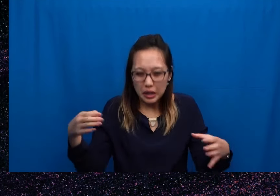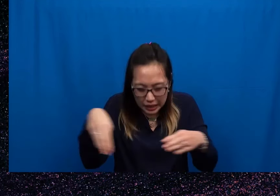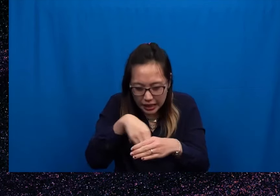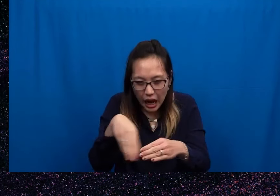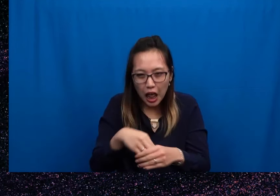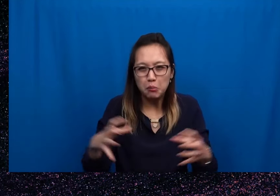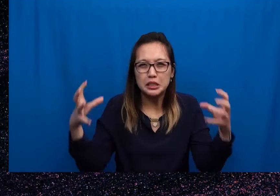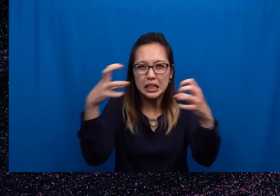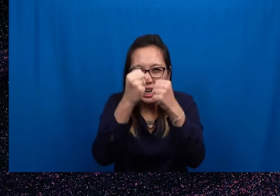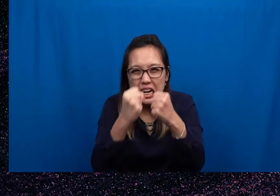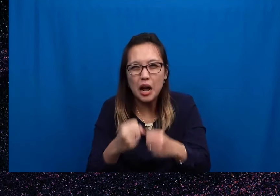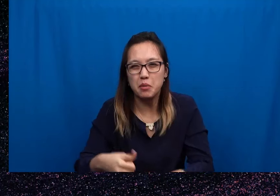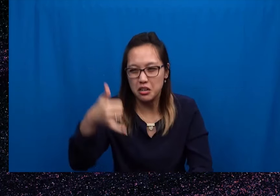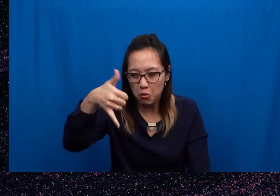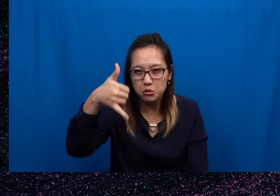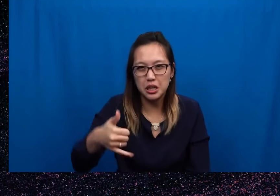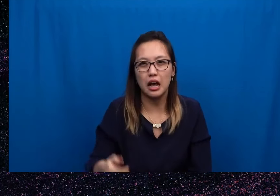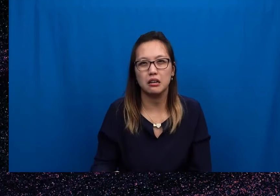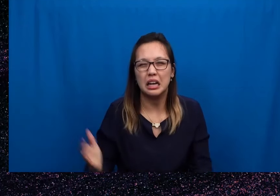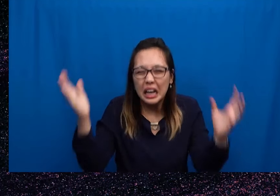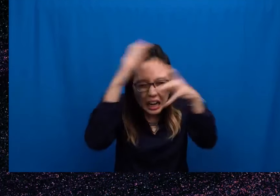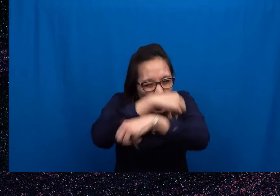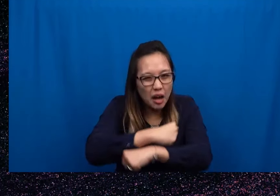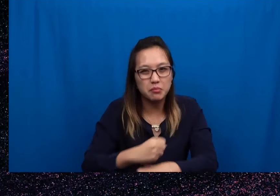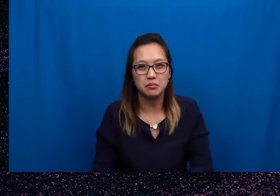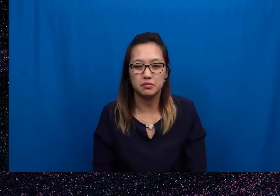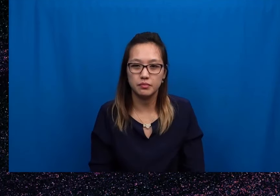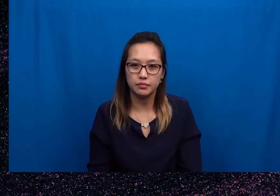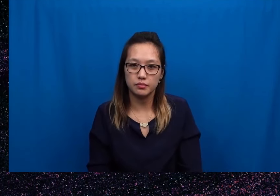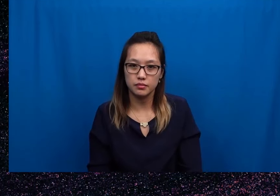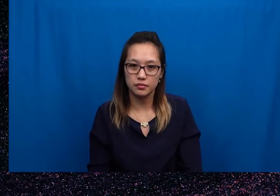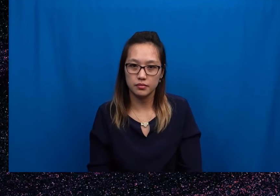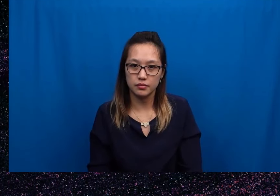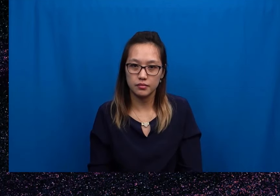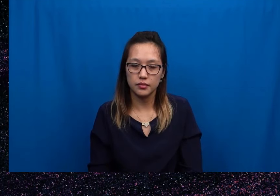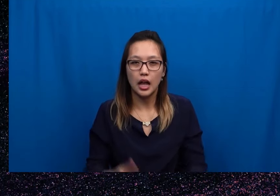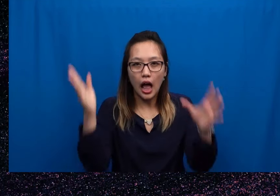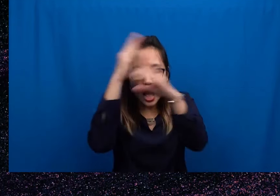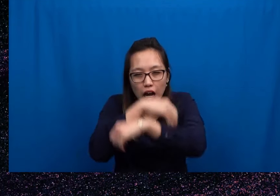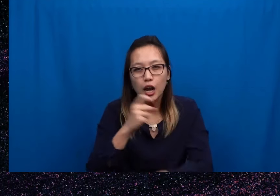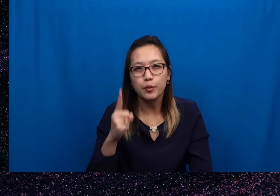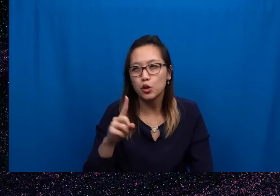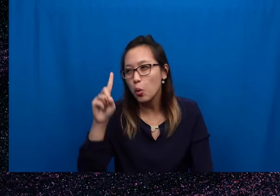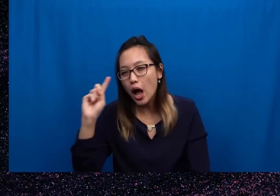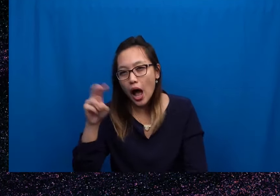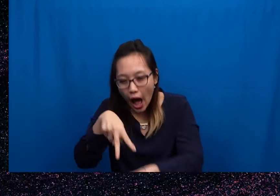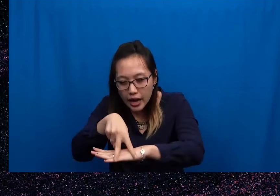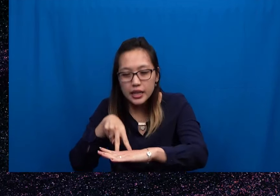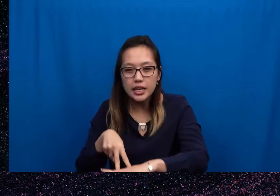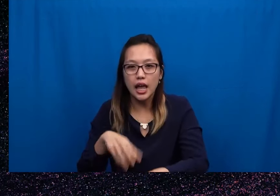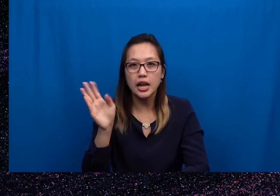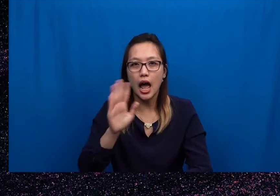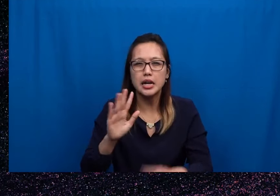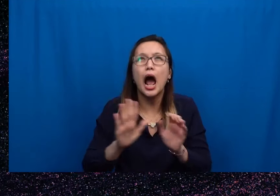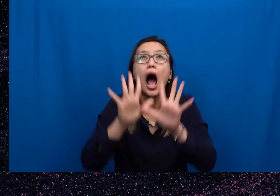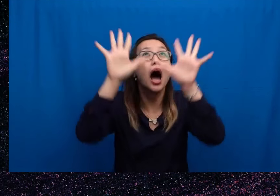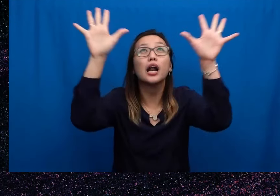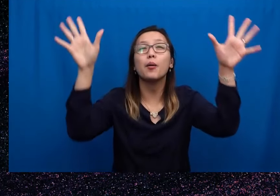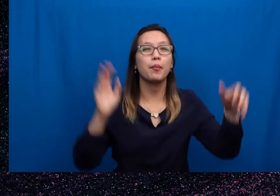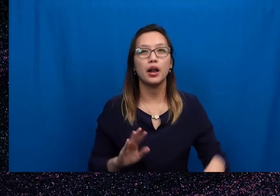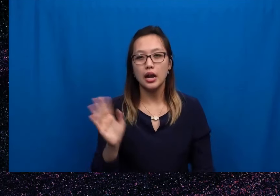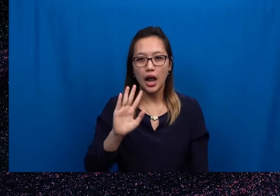tetap hidup di dalam kegelapan. Kegelapan itu artinya adalah tidak ada lagi pengharapan, tidak ada kepastian